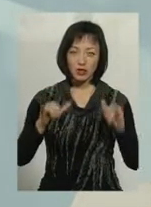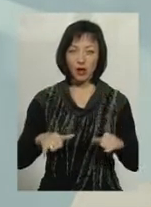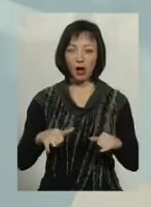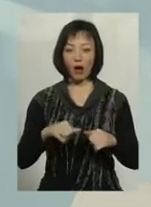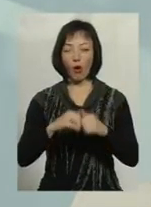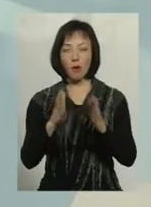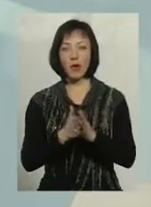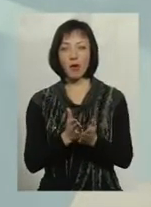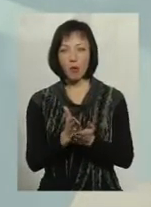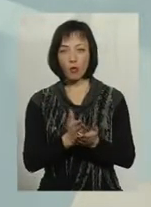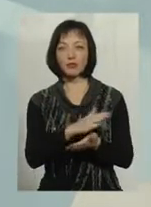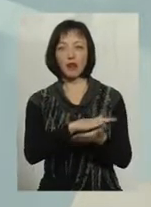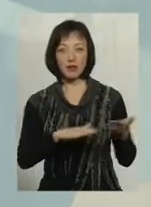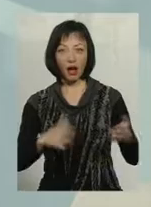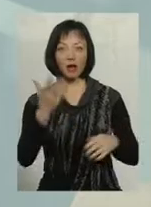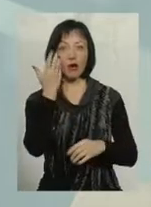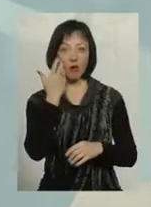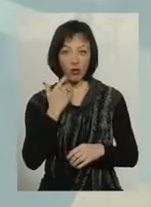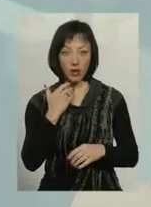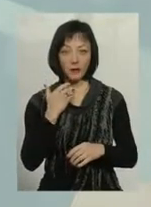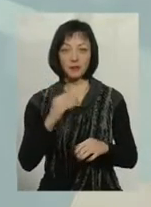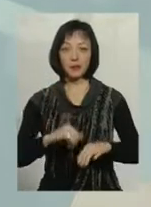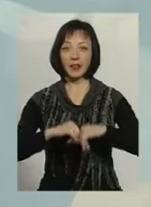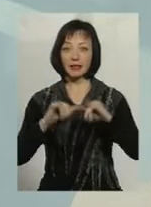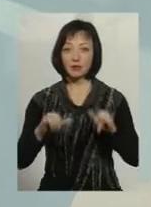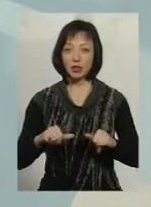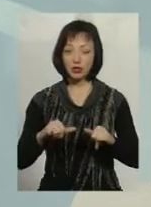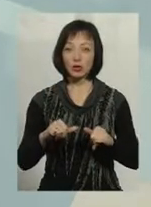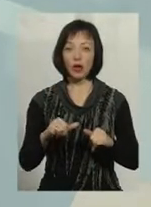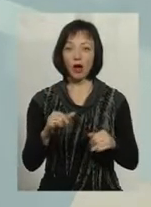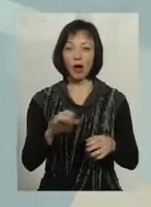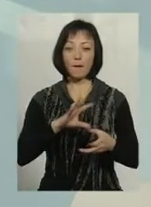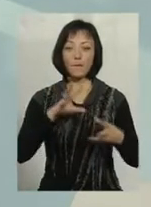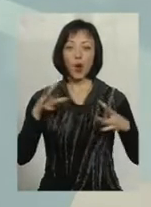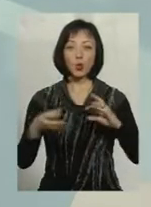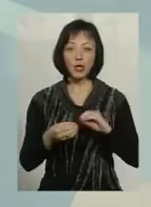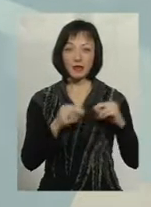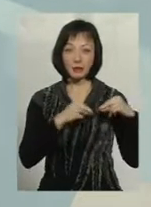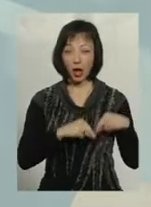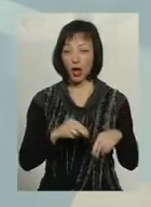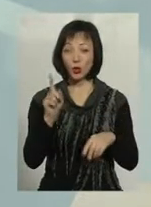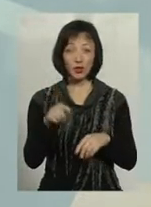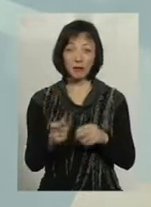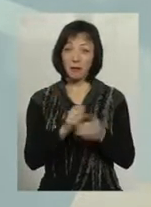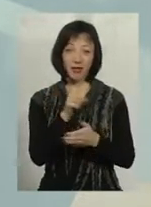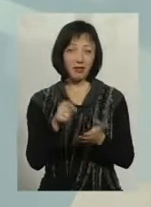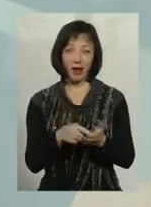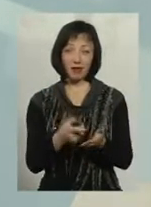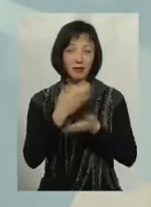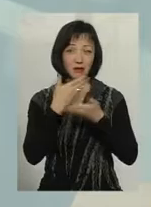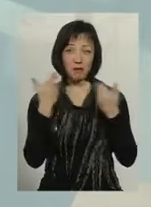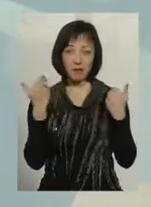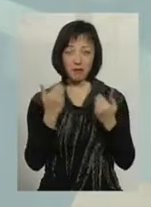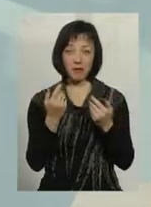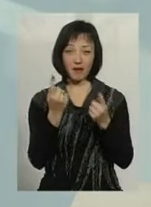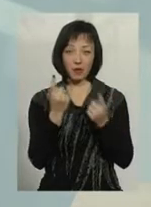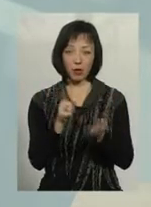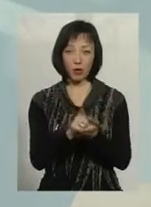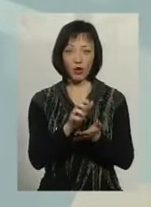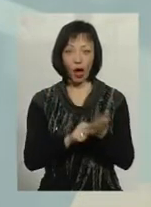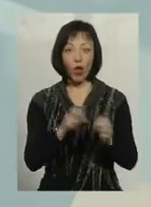із широким обговоренням з громадськістю і з широким колом середовища